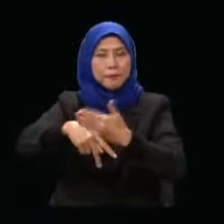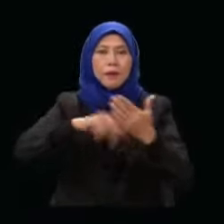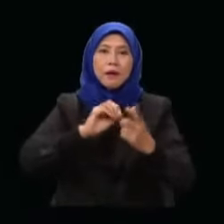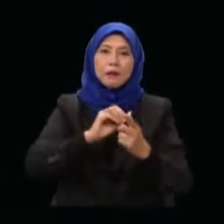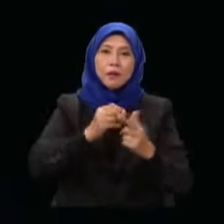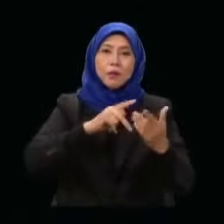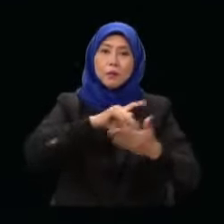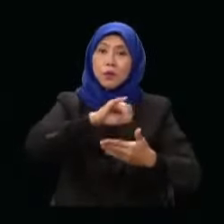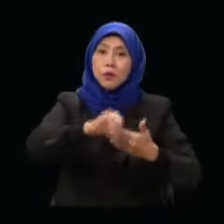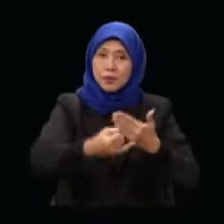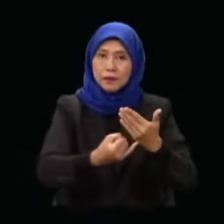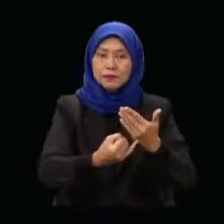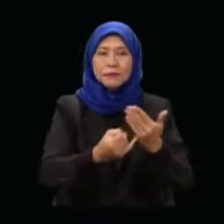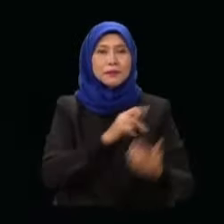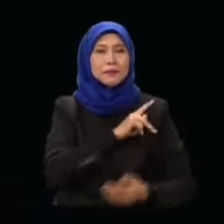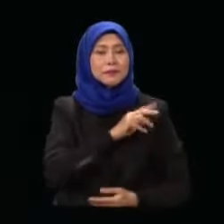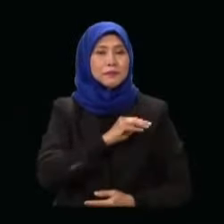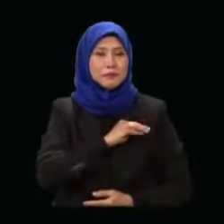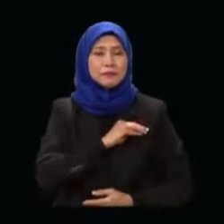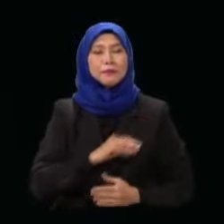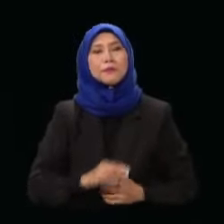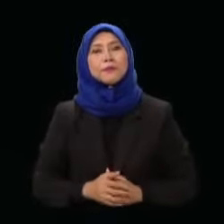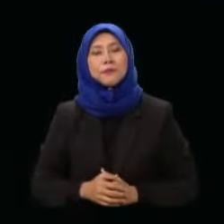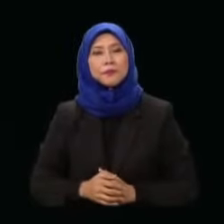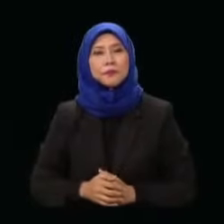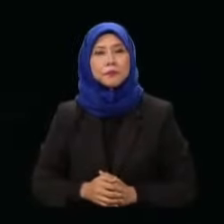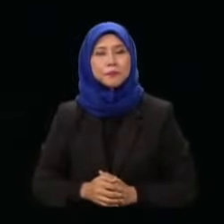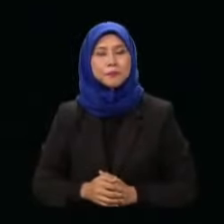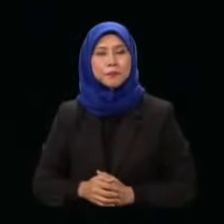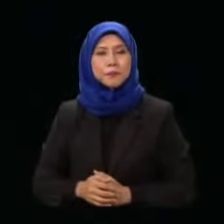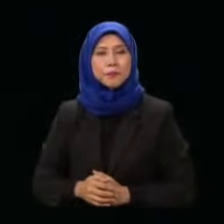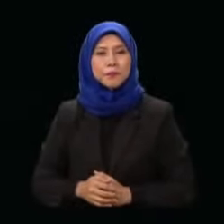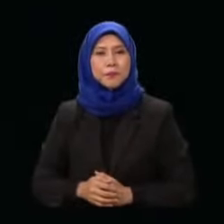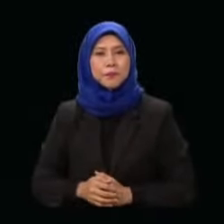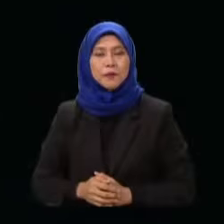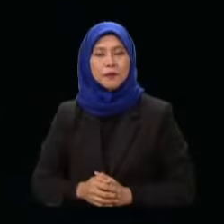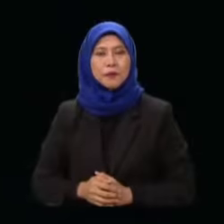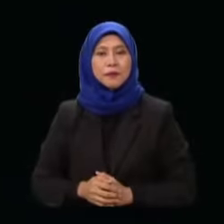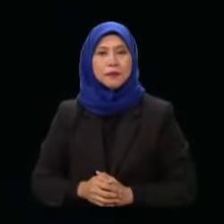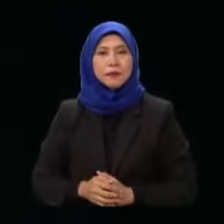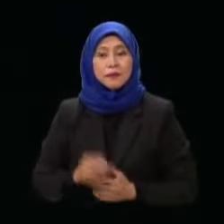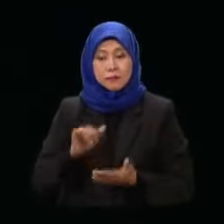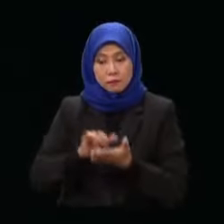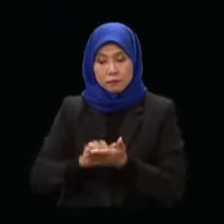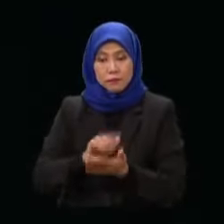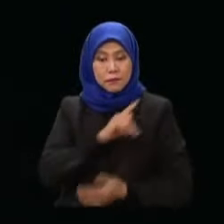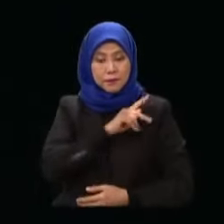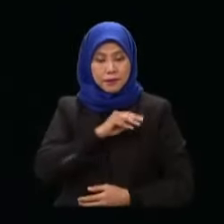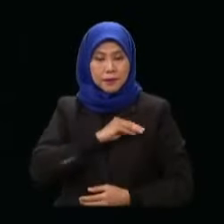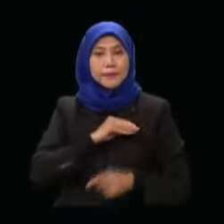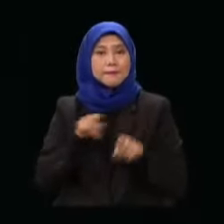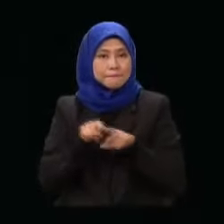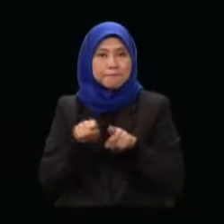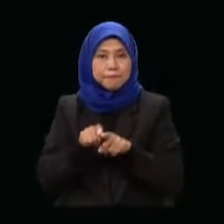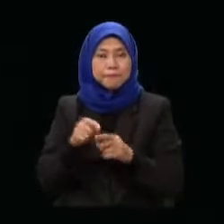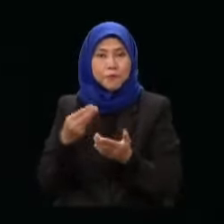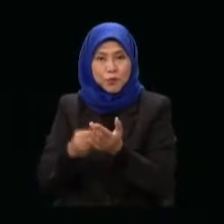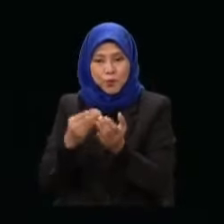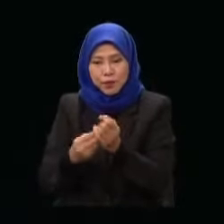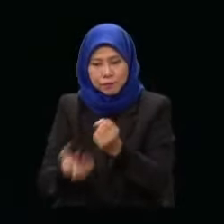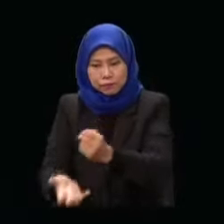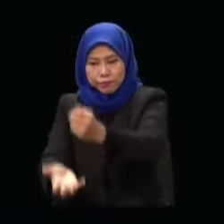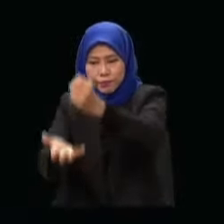Project yang dilakukan oleh kementerian-kementerian menjadi itu juga tidak tinggallah ya kepada kementerian Saya telah pun diberikan